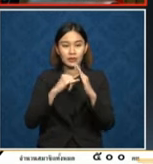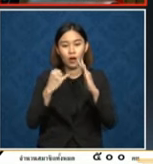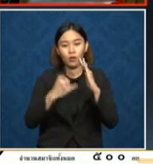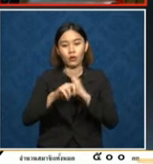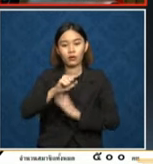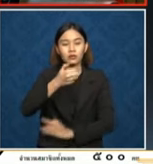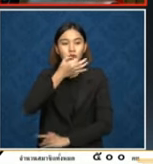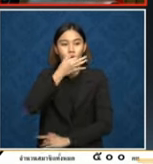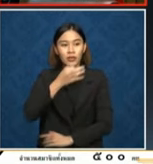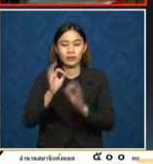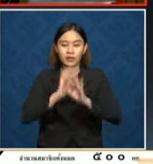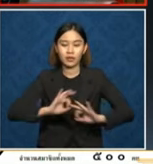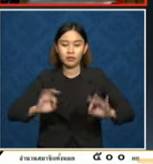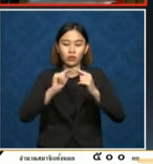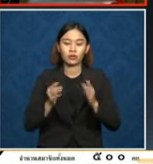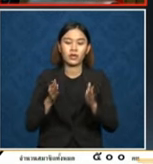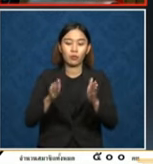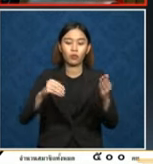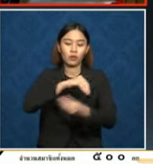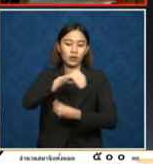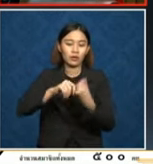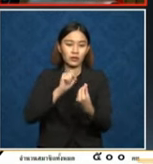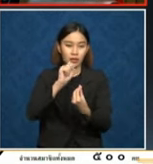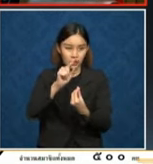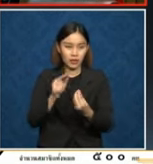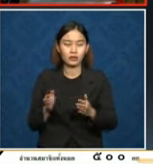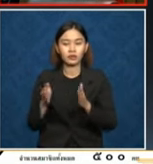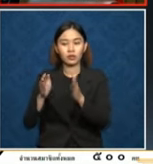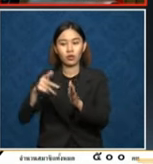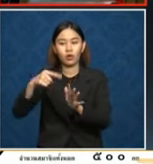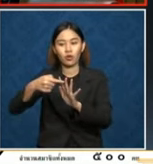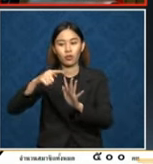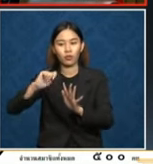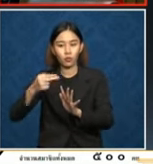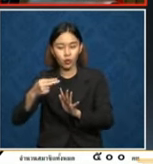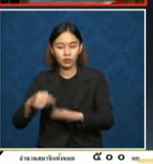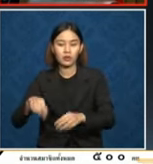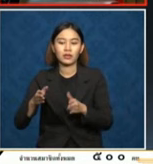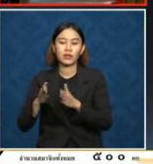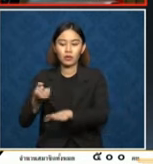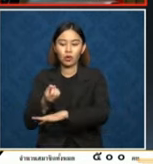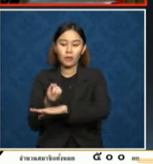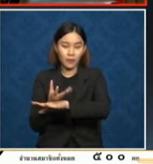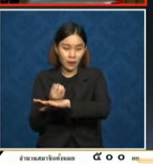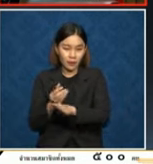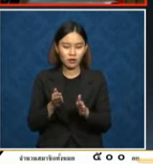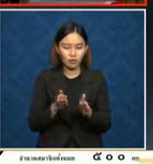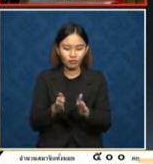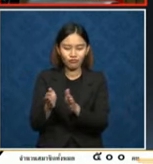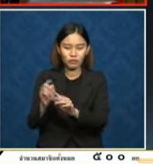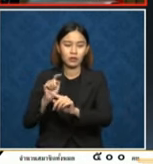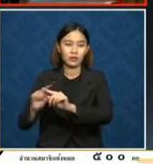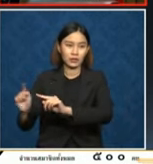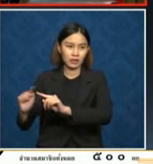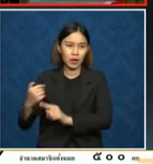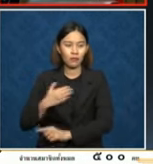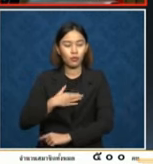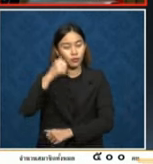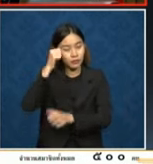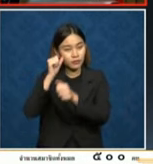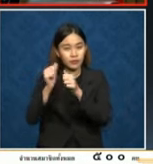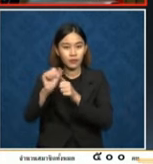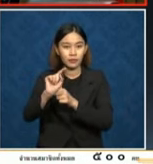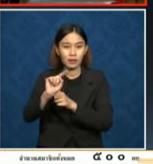ทรสาครโดยเฉพาะถนนเส้นเศรษฐกิจพุทธสาครและเพชรเกษมรวมไปถึงสายย่อยต่างๆผมยังจำ